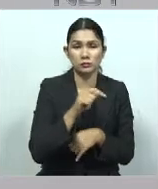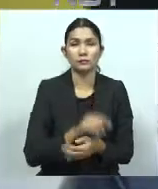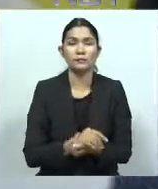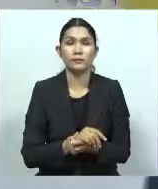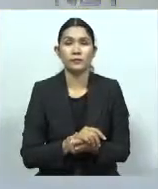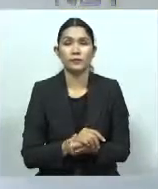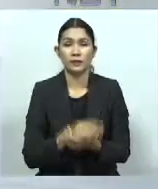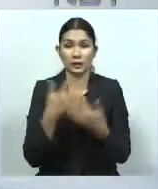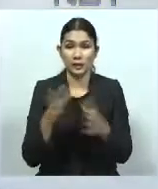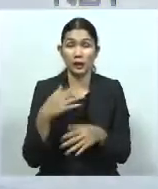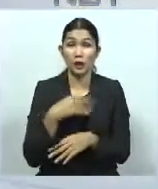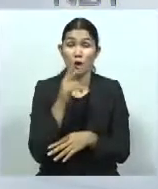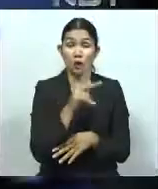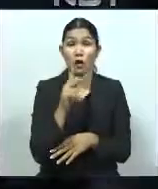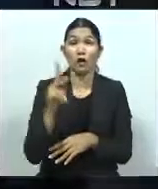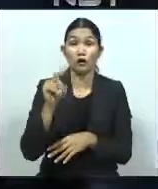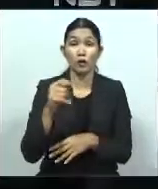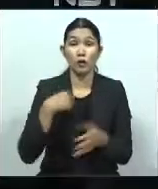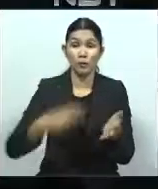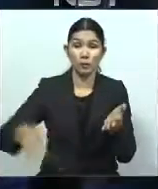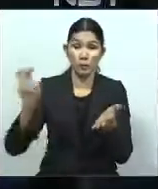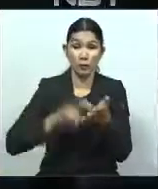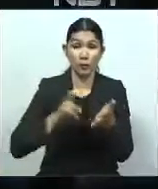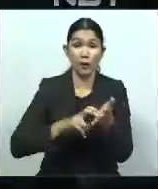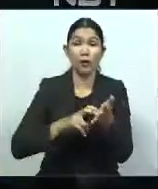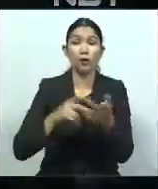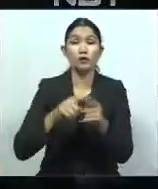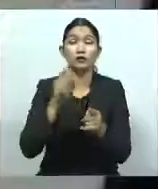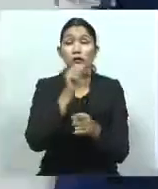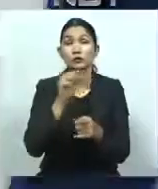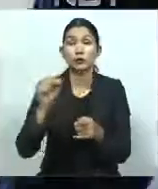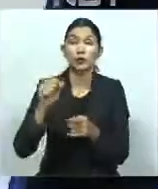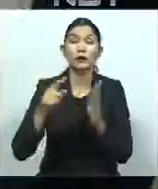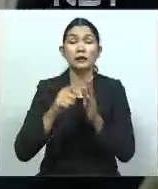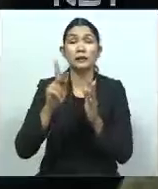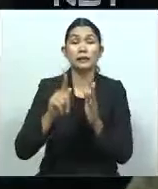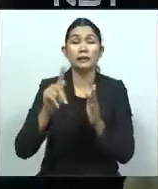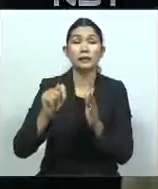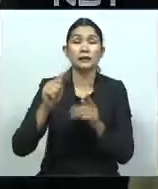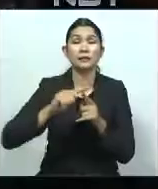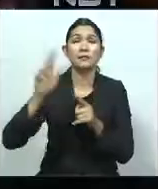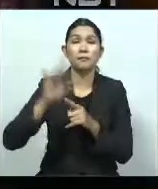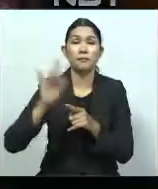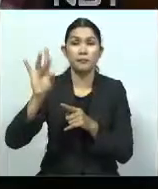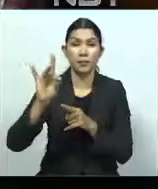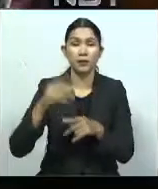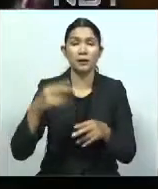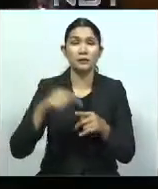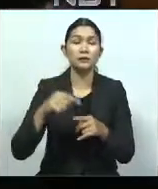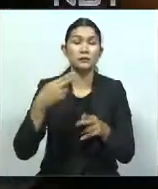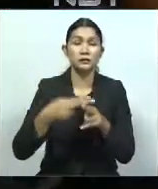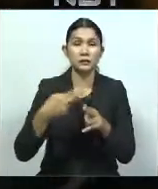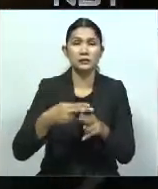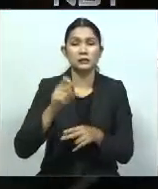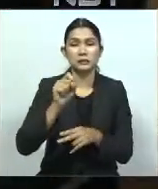และหลังจากที่ทางกกต.ประกาศรับรองผลการเลือกตั้งซ่อมส.ส.เขต8จังหวัดเชียงใหม่ให้กับนางสาวศรีนวลบุญลือส.